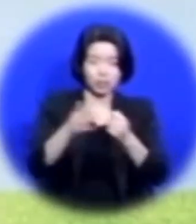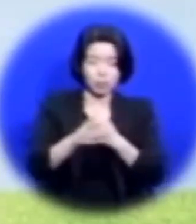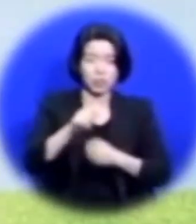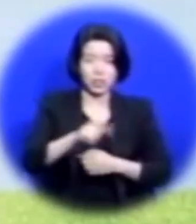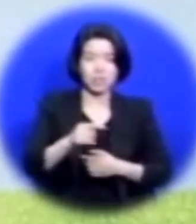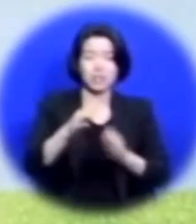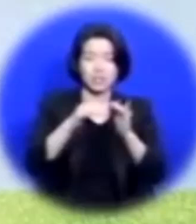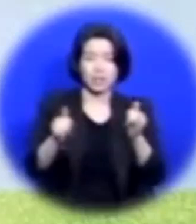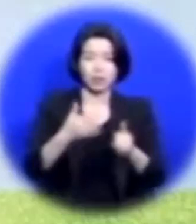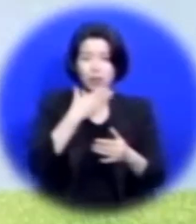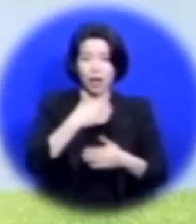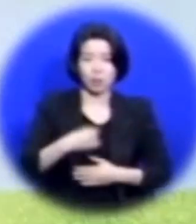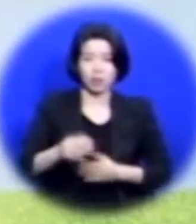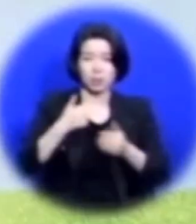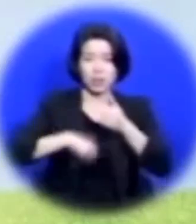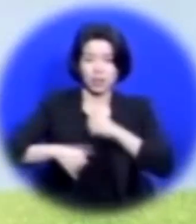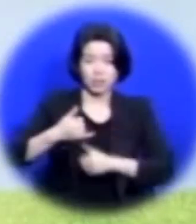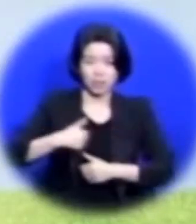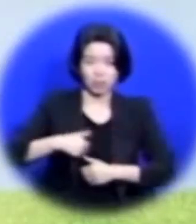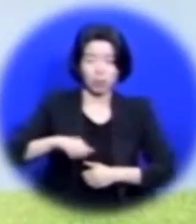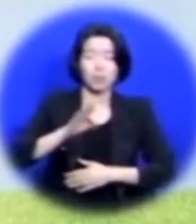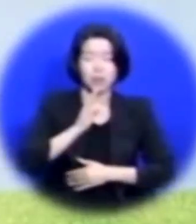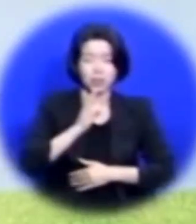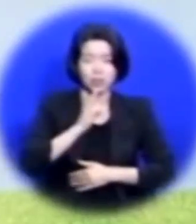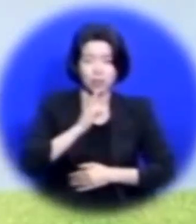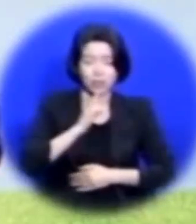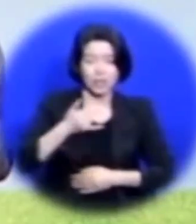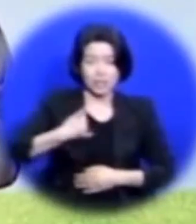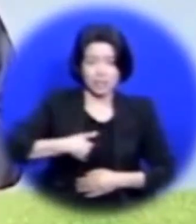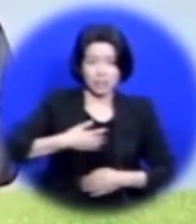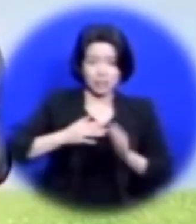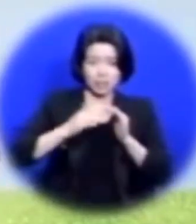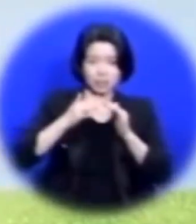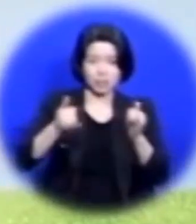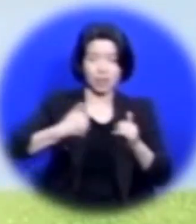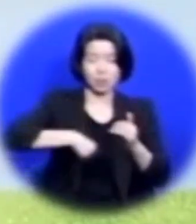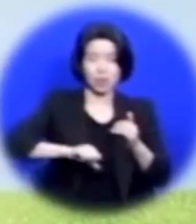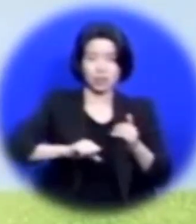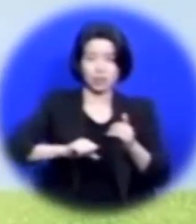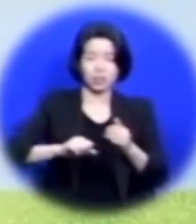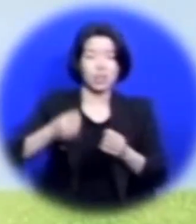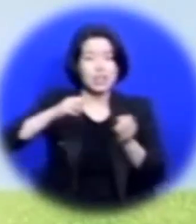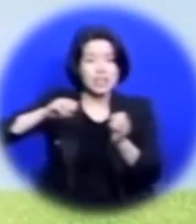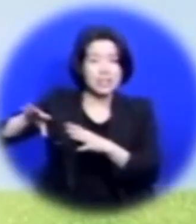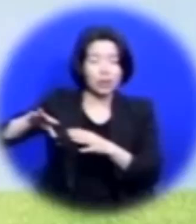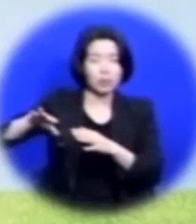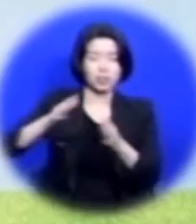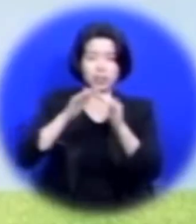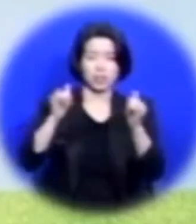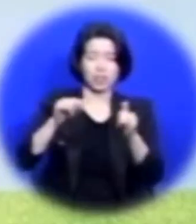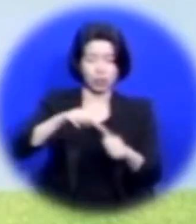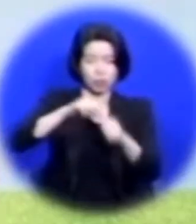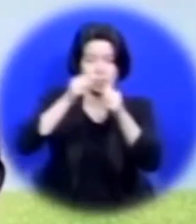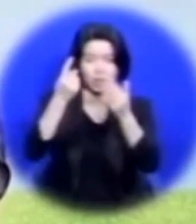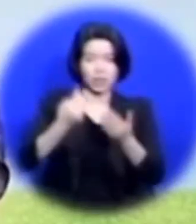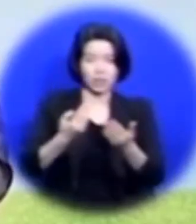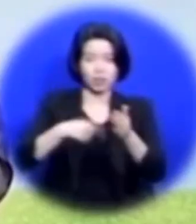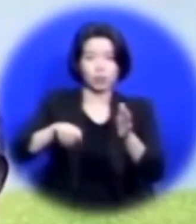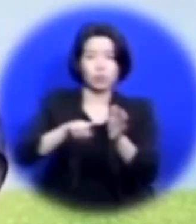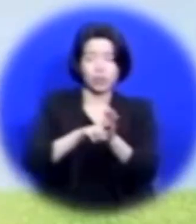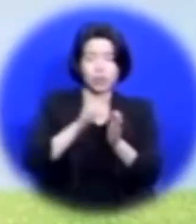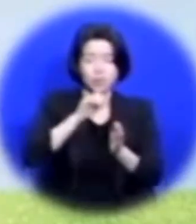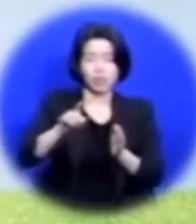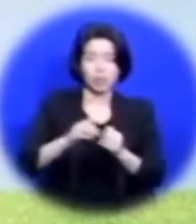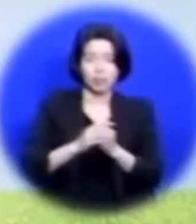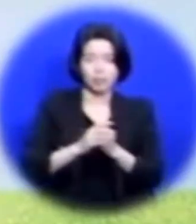자손이 미로 다 인자가 온 것이 잃어버린 자를 찾아 구원하려 함이니라 갈급한 사람은